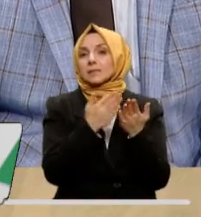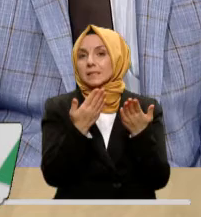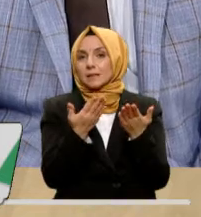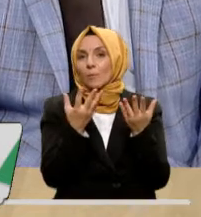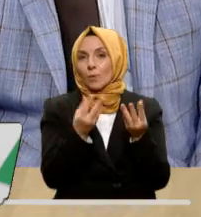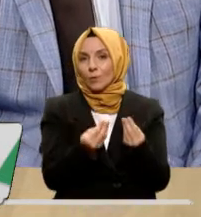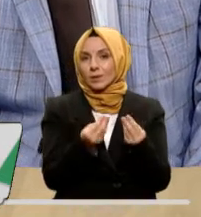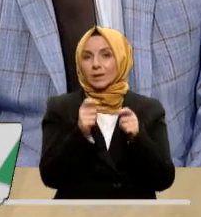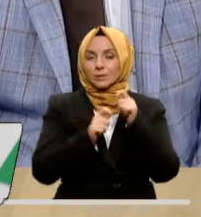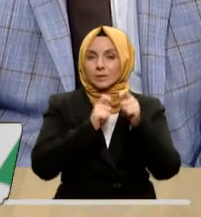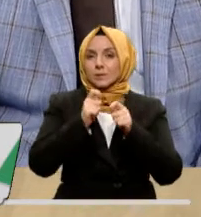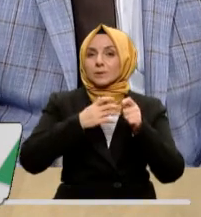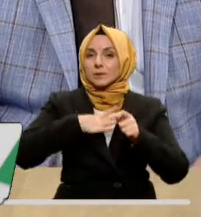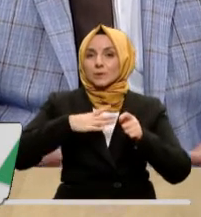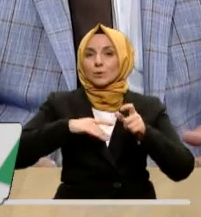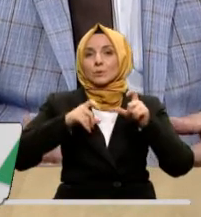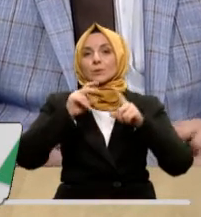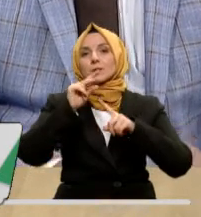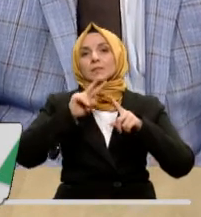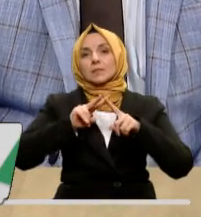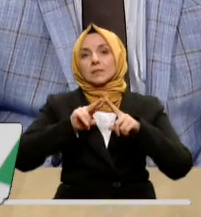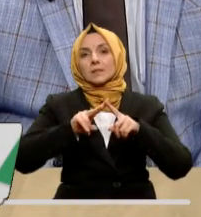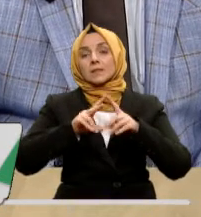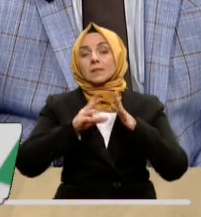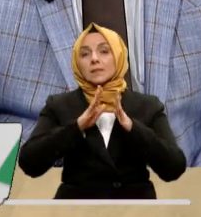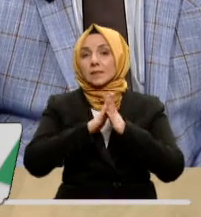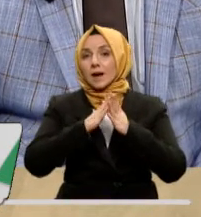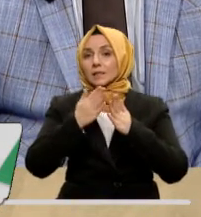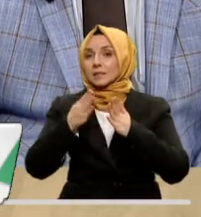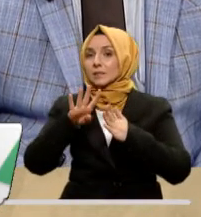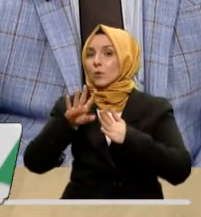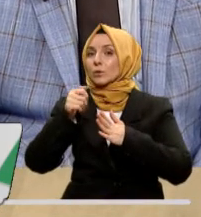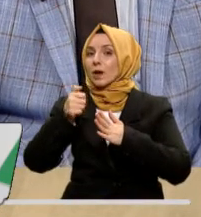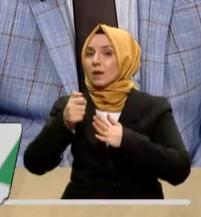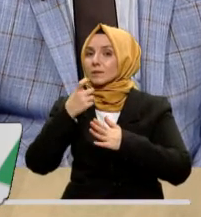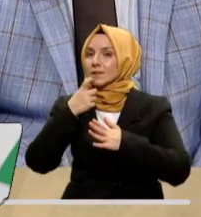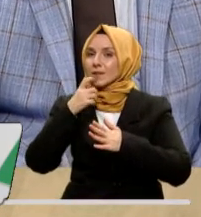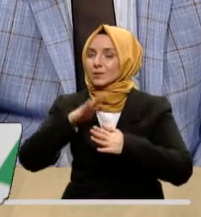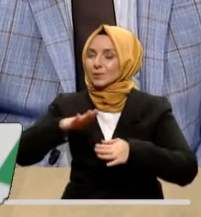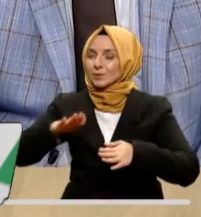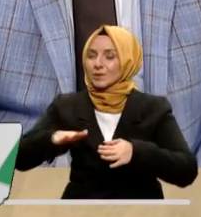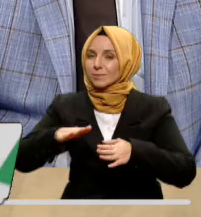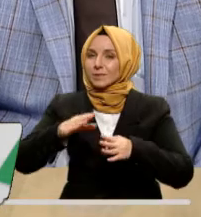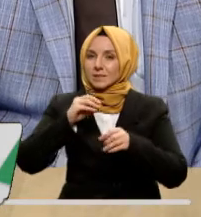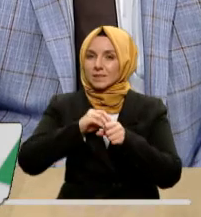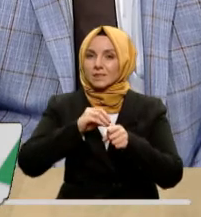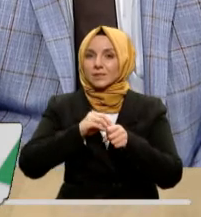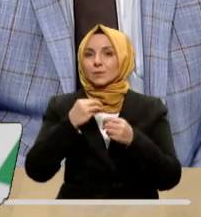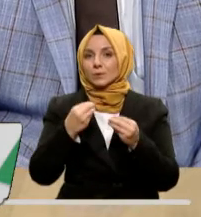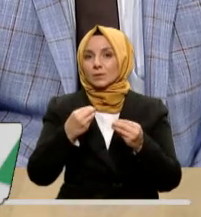çıkarttığımız Jim dergisi ki bu 4-6 yaş çocuklarımıza hitap ediyor Şimdi bunların içeriği